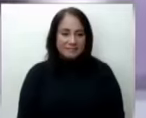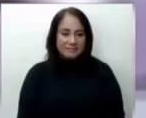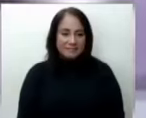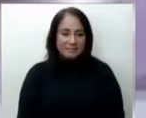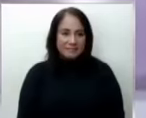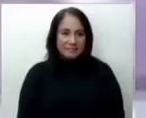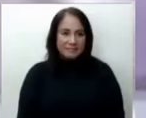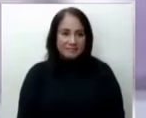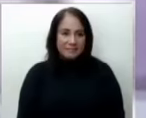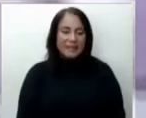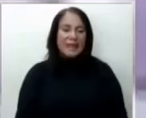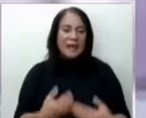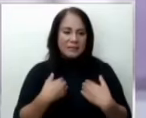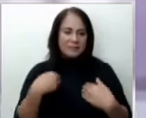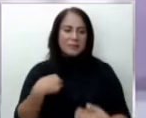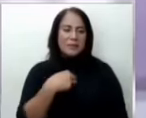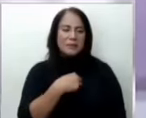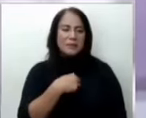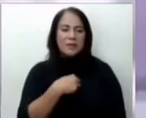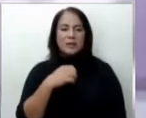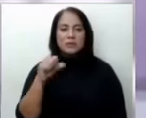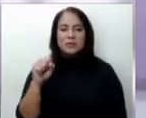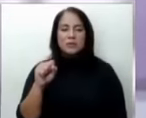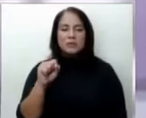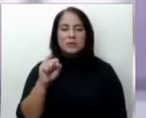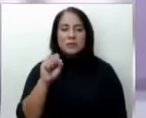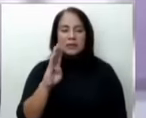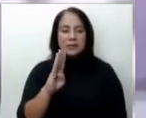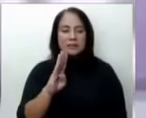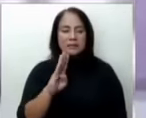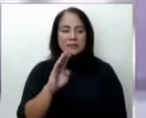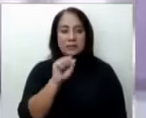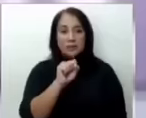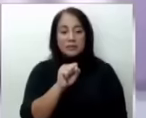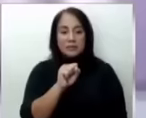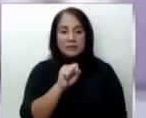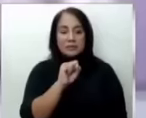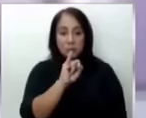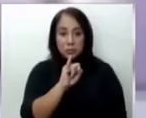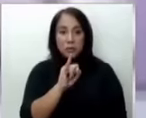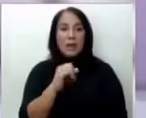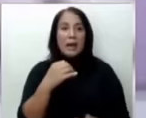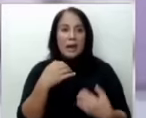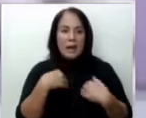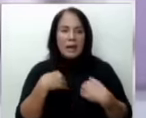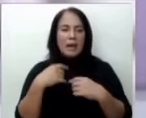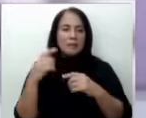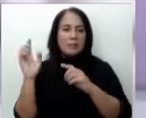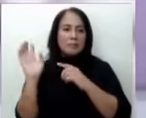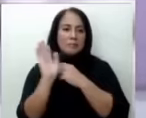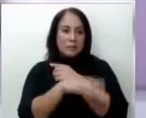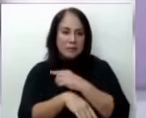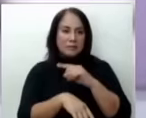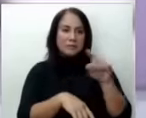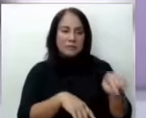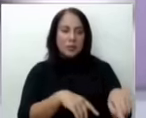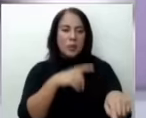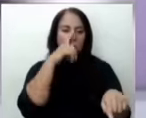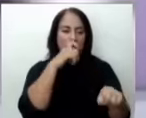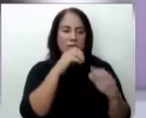May mga miyembro na ng Socorro Bayanihan Services Incorporated na bumaba ng bundok at bumalik sa dati nilang